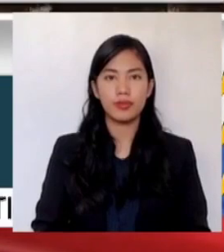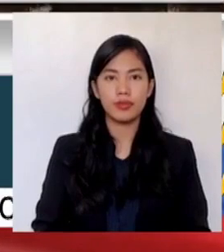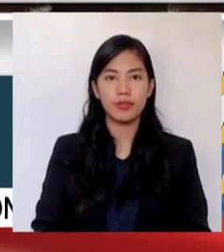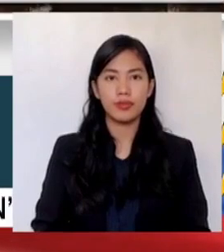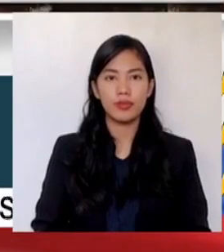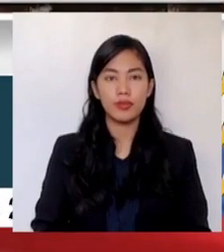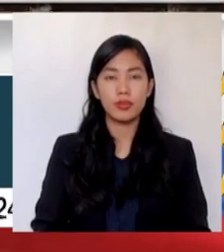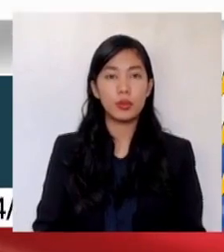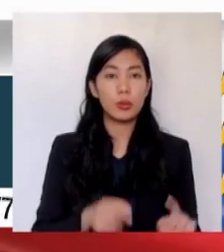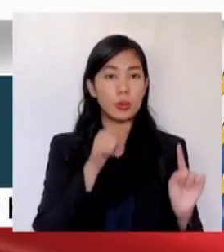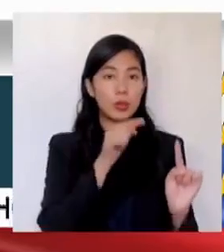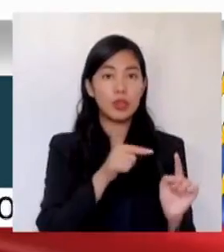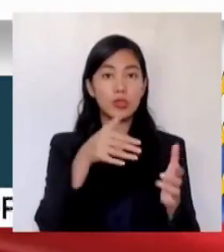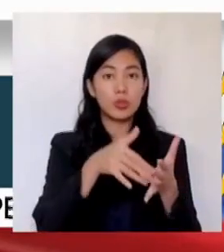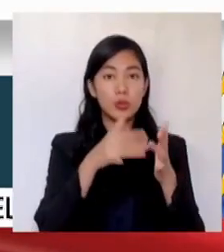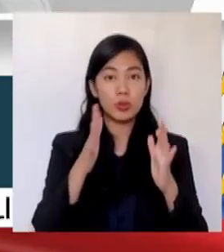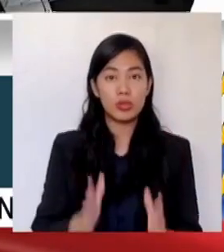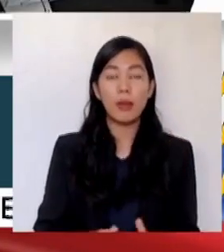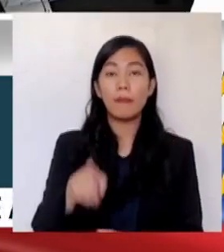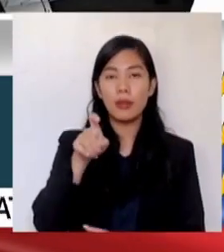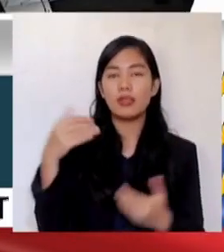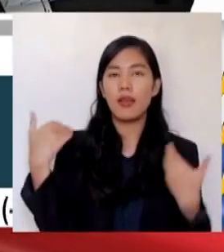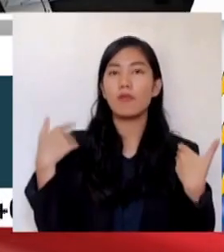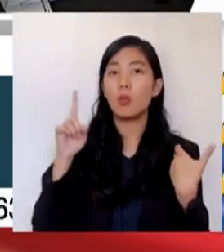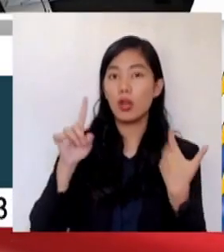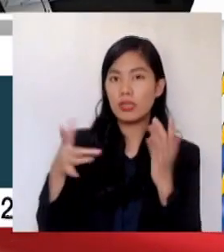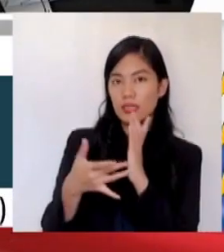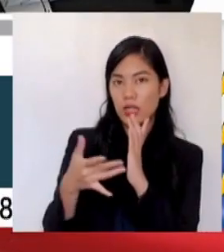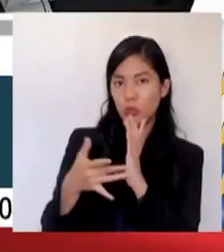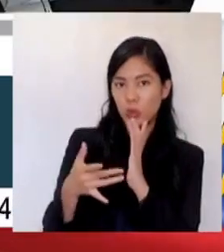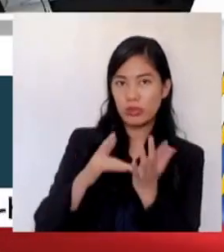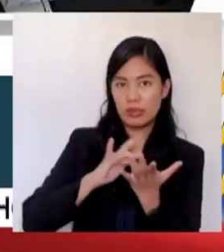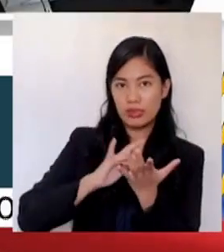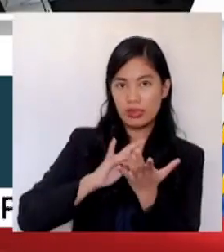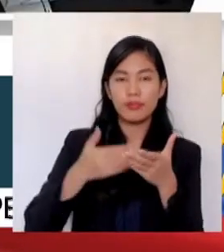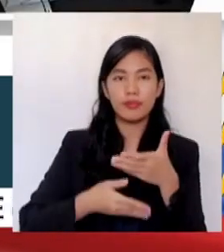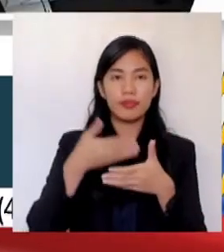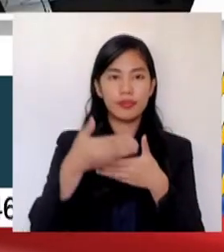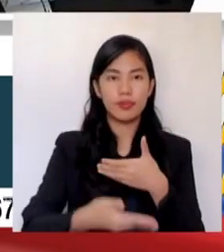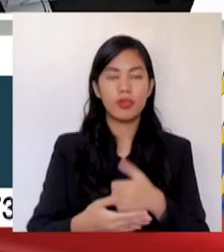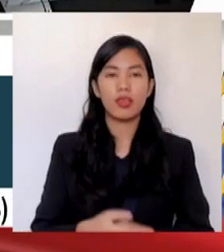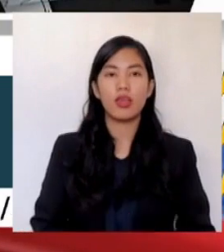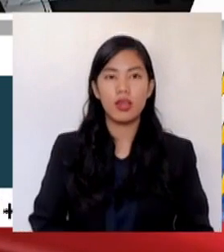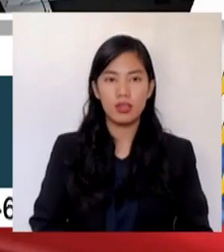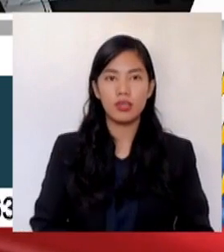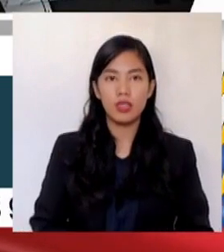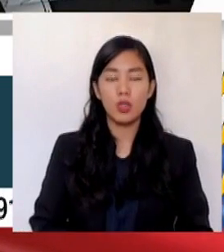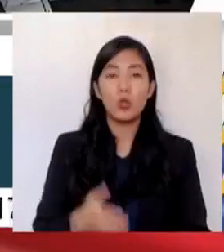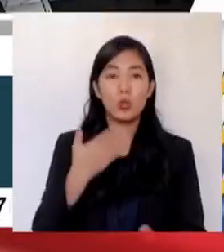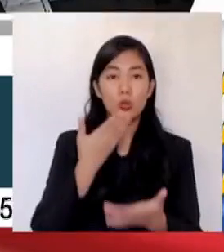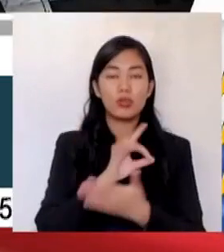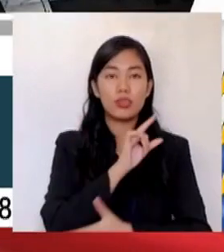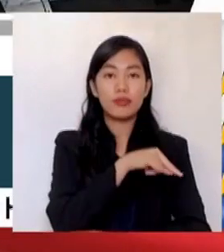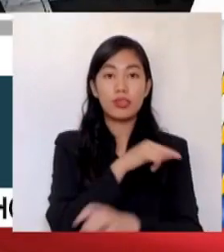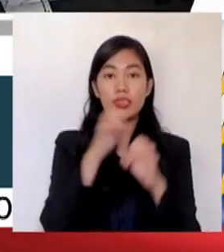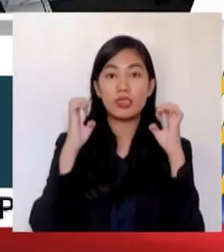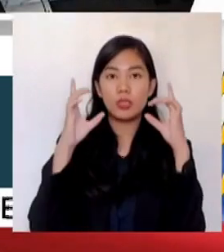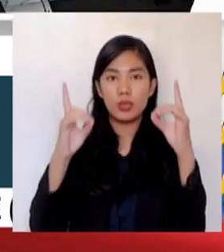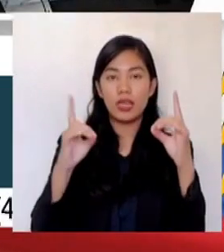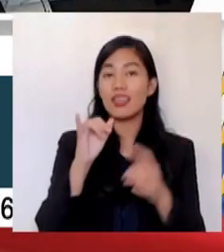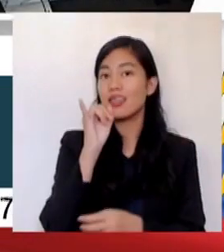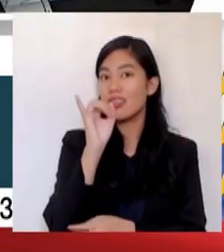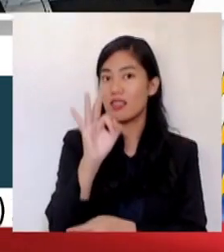estudyante, isang gadget. Angat buhay sa edukasyon. Kapag world-class ang training sa guro, world-class ang facility sa